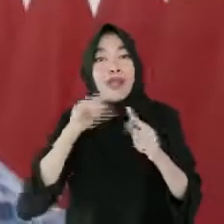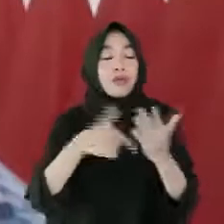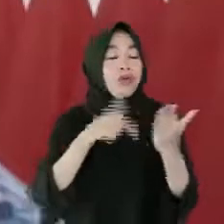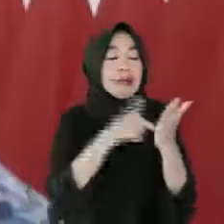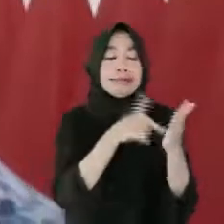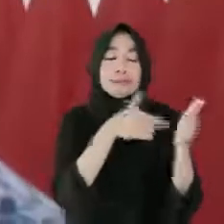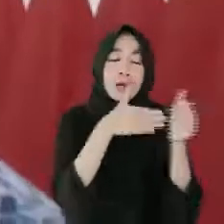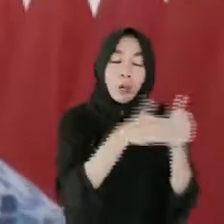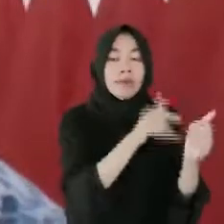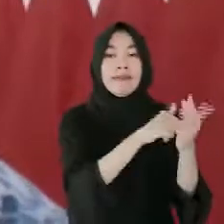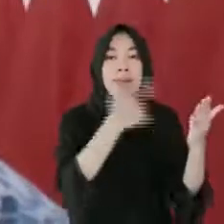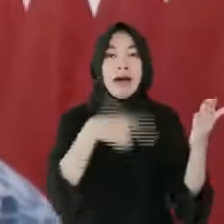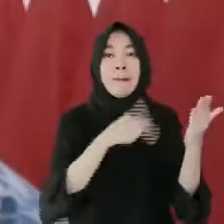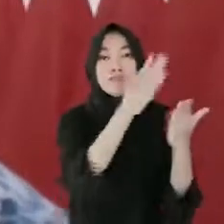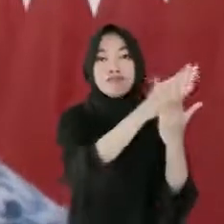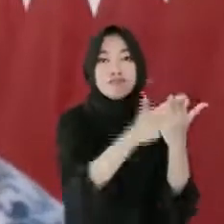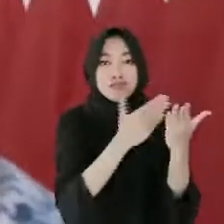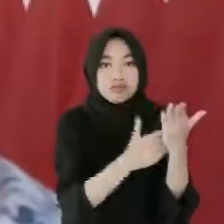perhatikan memang